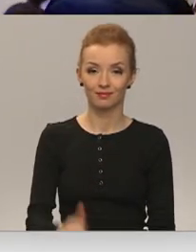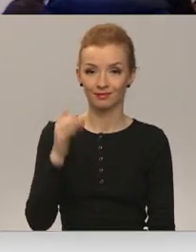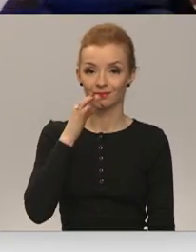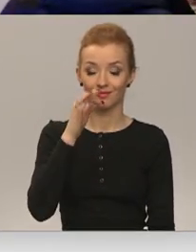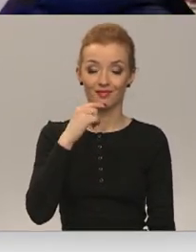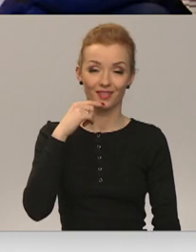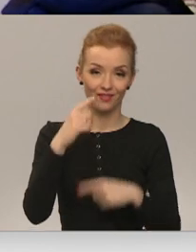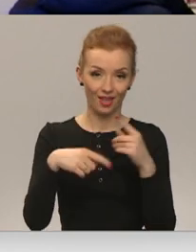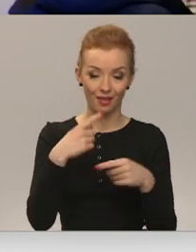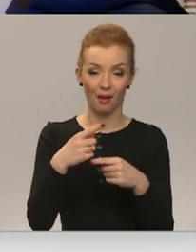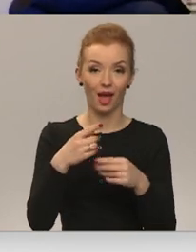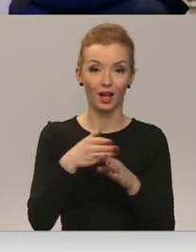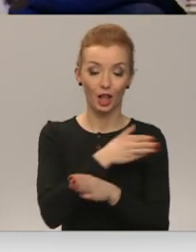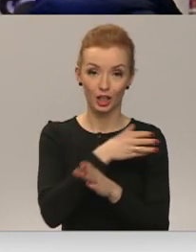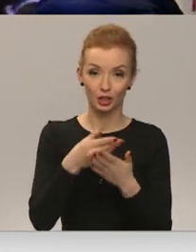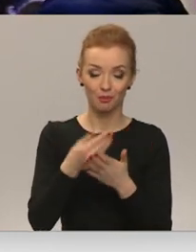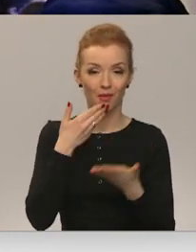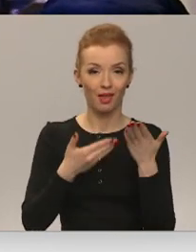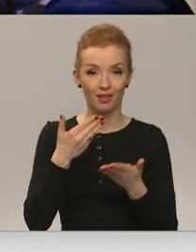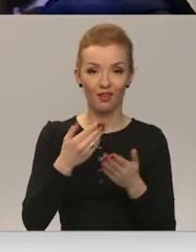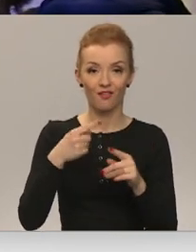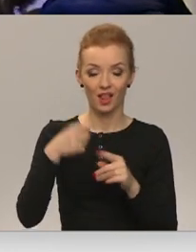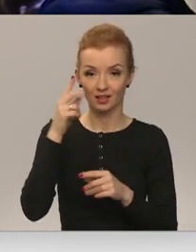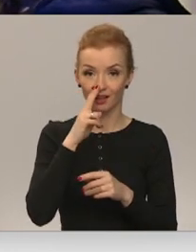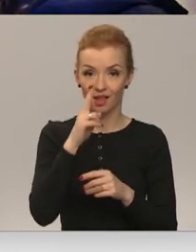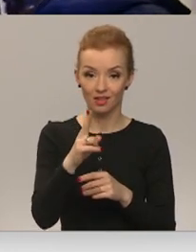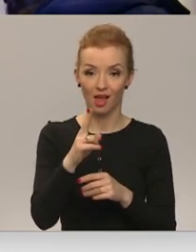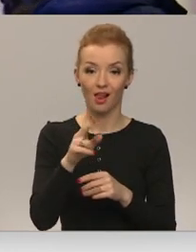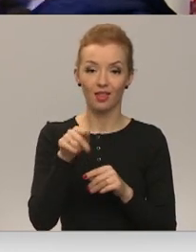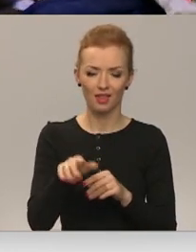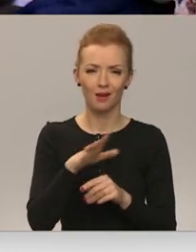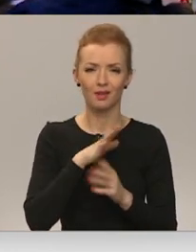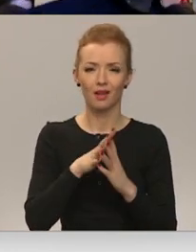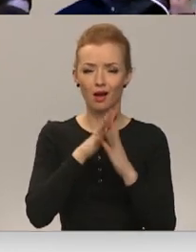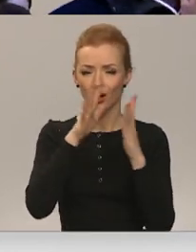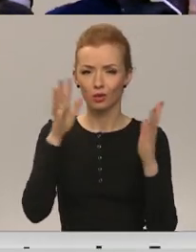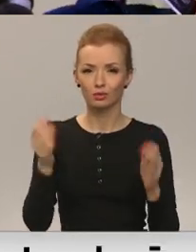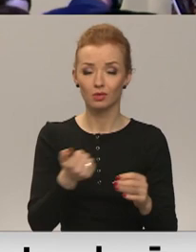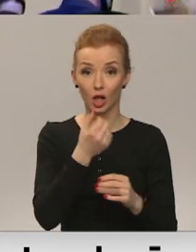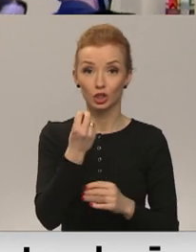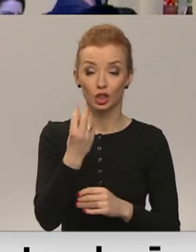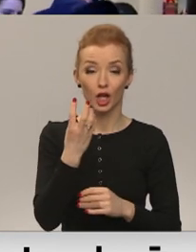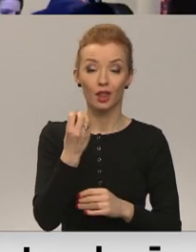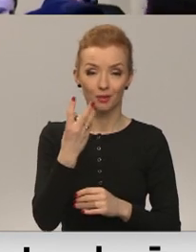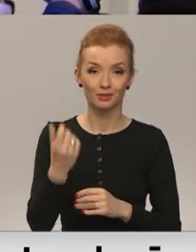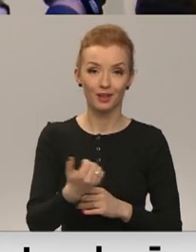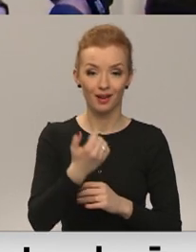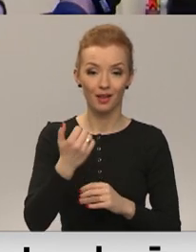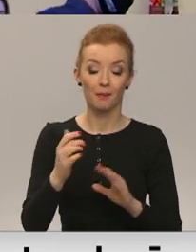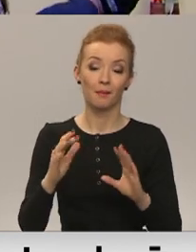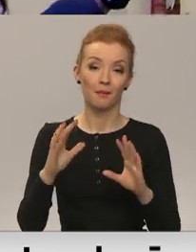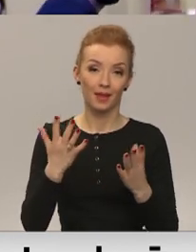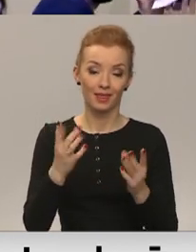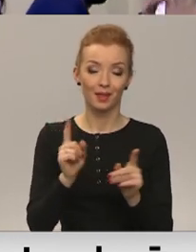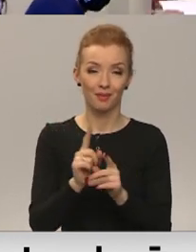Vienmēr esam mēģinājuši reizi nedēļā, otrdienas vakaros, tā tas ir bijis gadiem, veselus 14 gadus. Bet tāpat